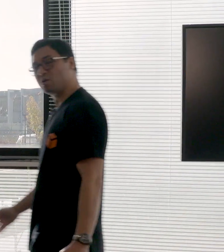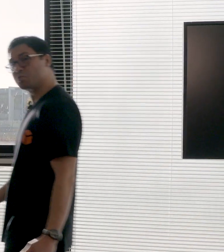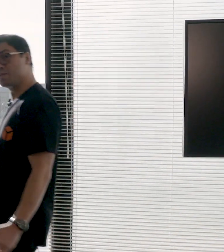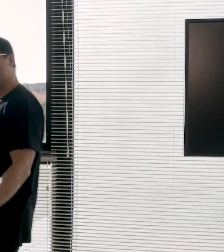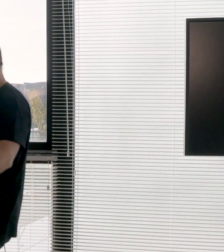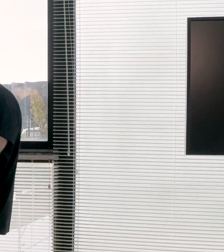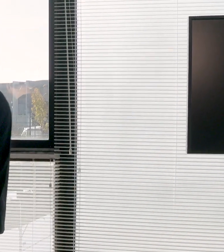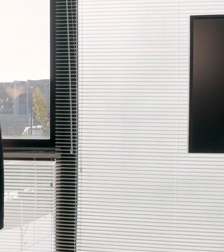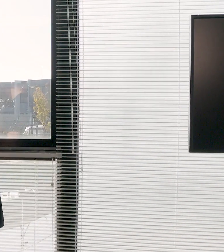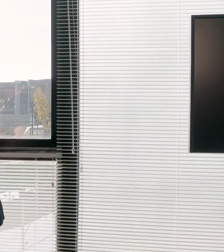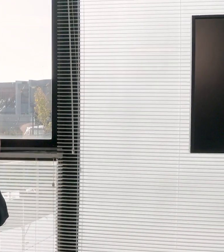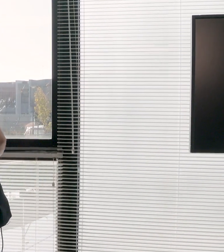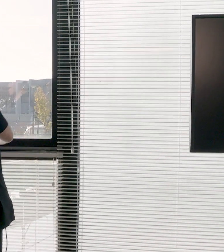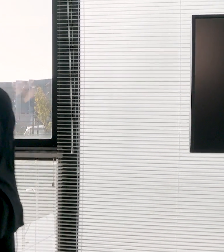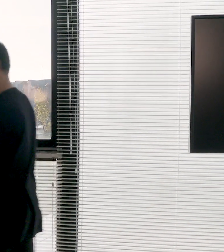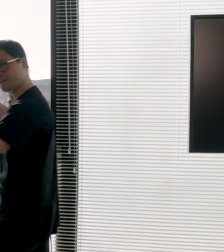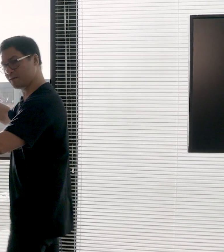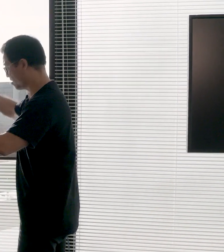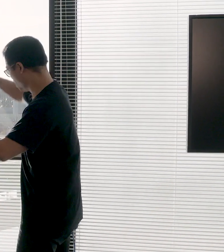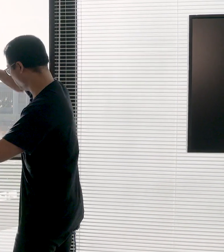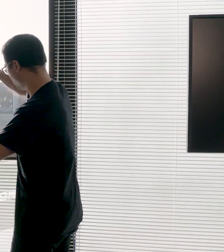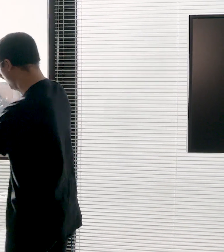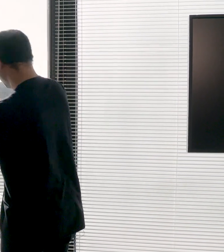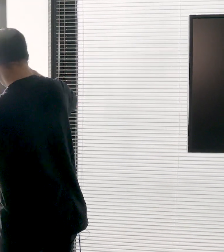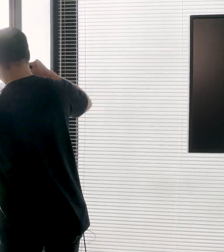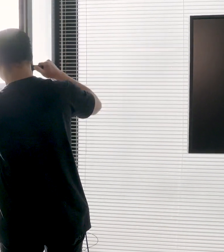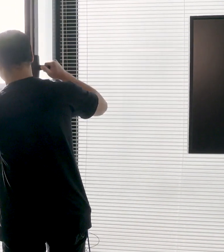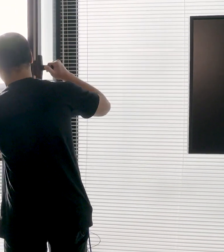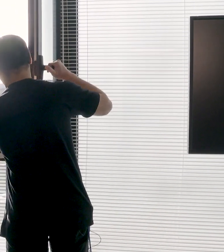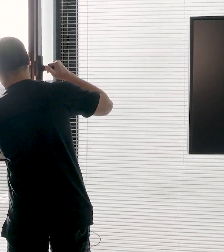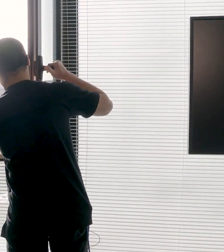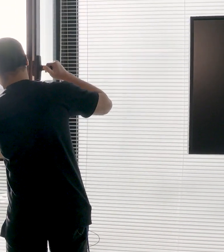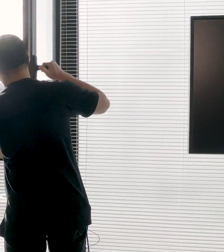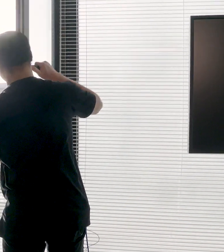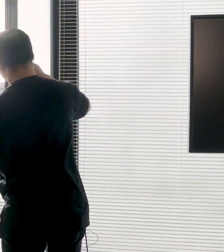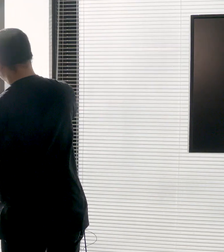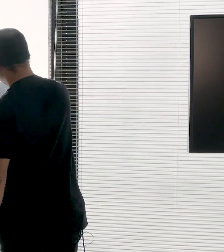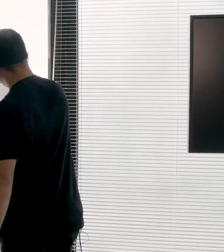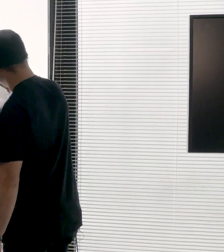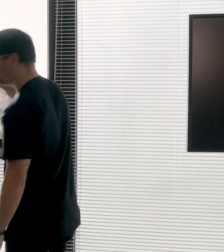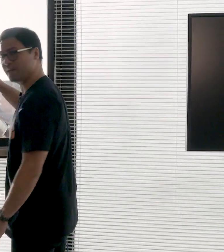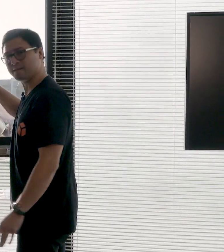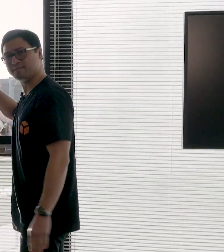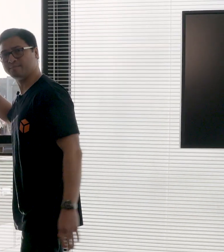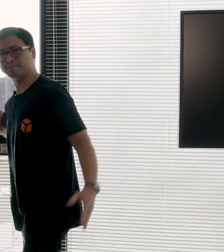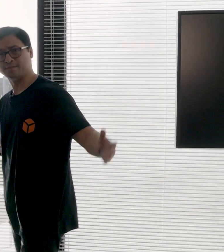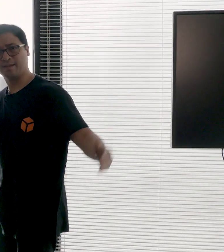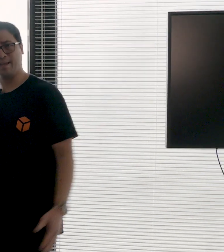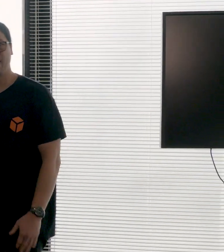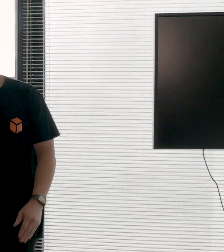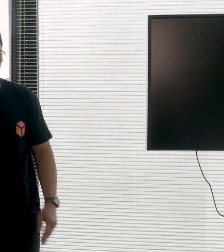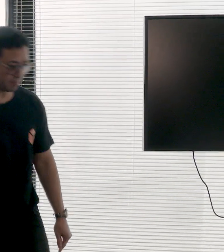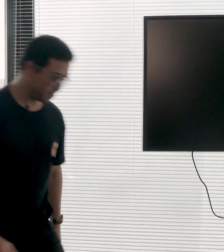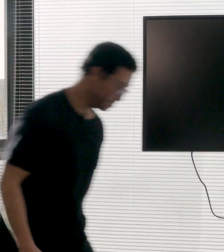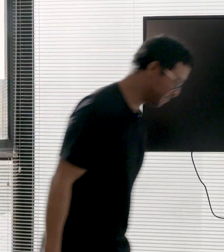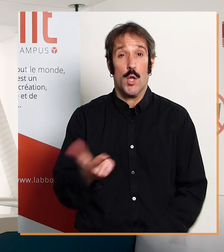Nous allons ensuite sortir le tuyau du filtre par la fenêtre en ouvrant, comme ceci, en y déposant le filtre, et